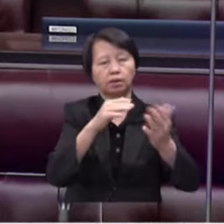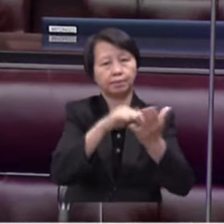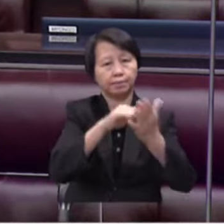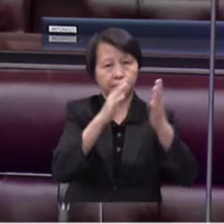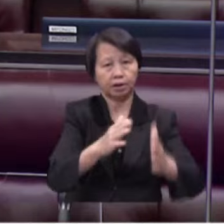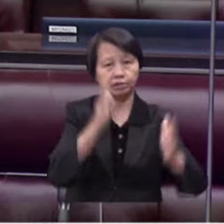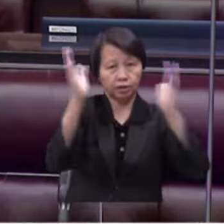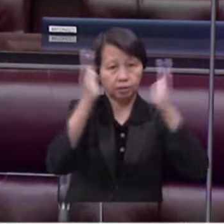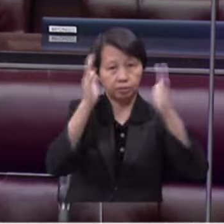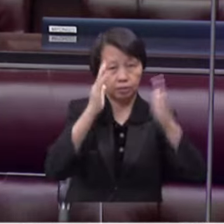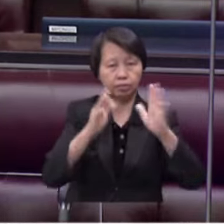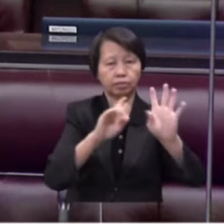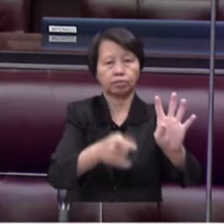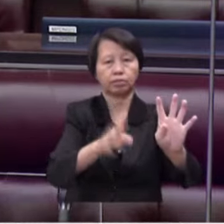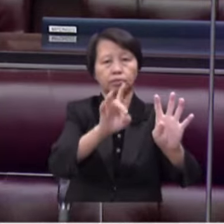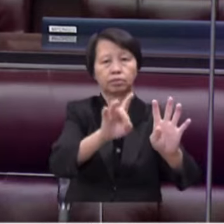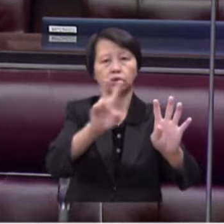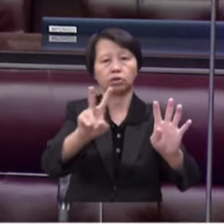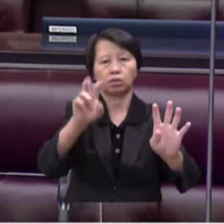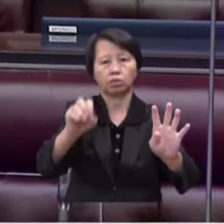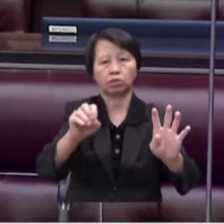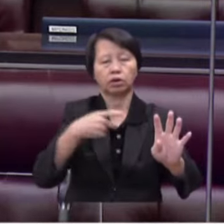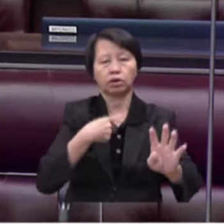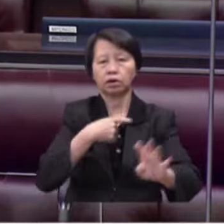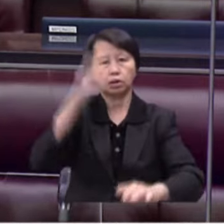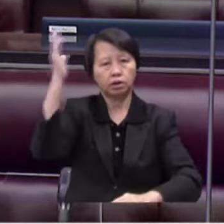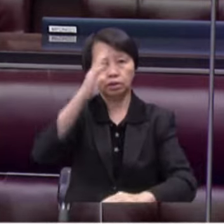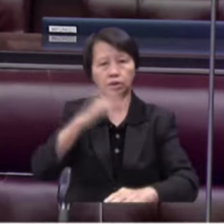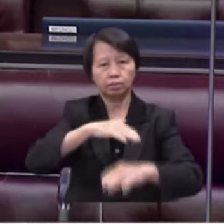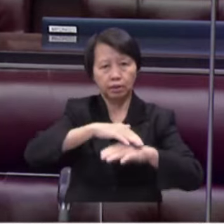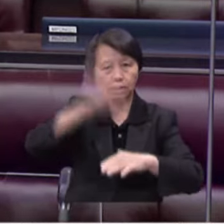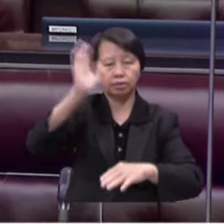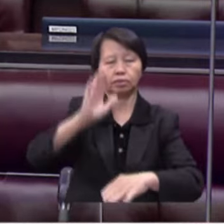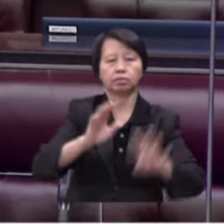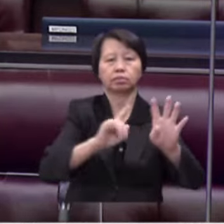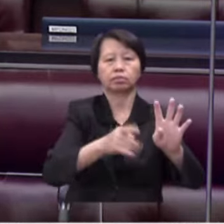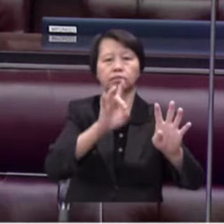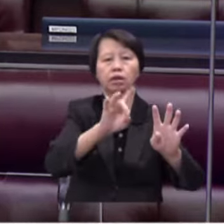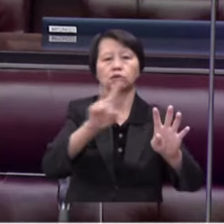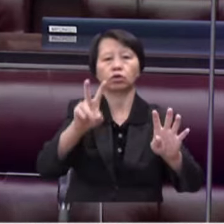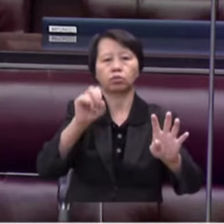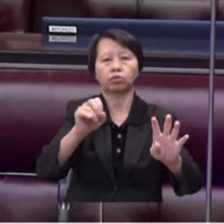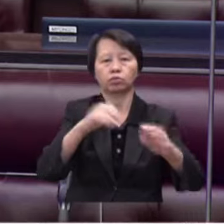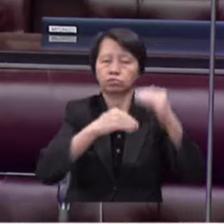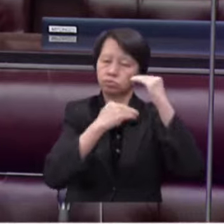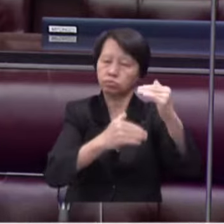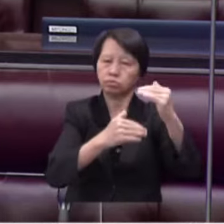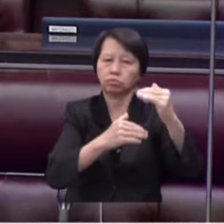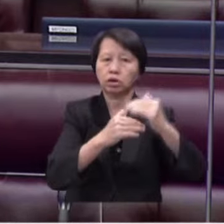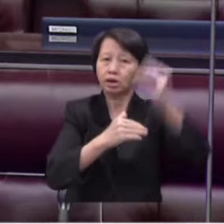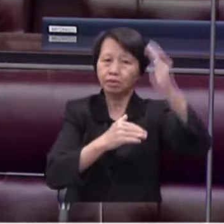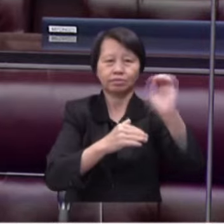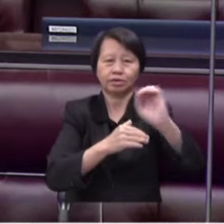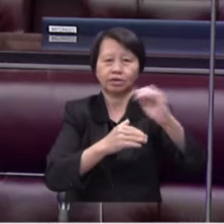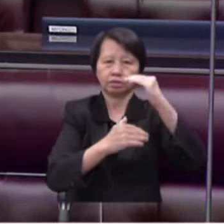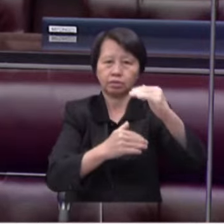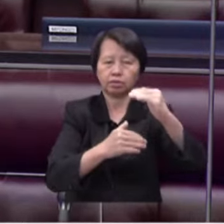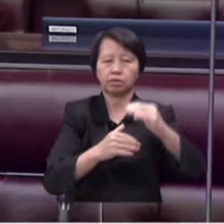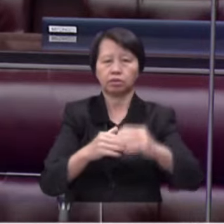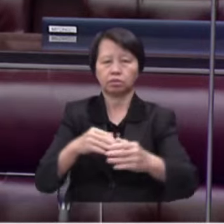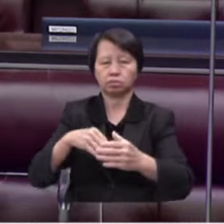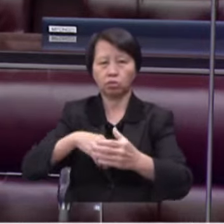adalah 4820 dan kita tak pernah melebihi itu dan hujjah tadi menunjukkan bahwa pengeluaran